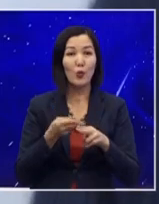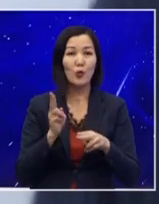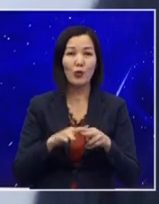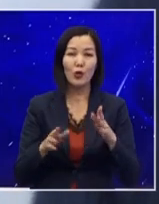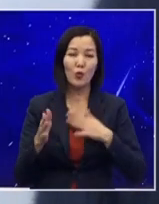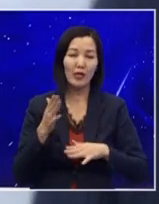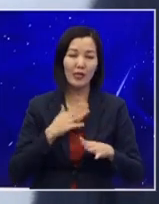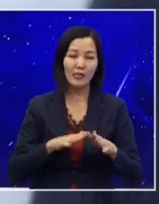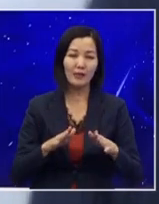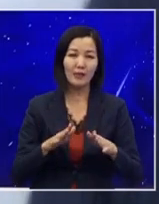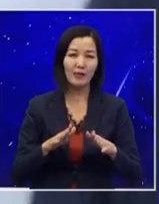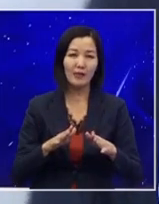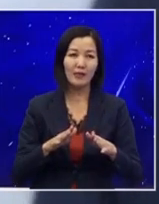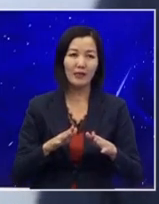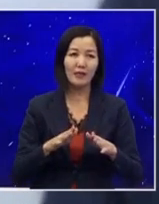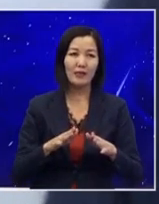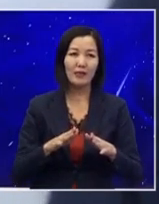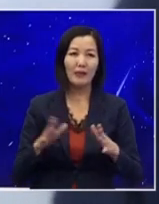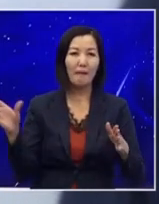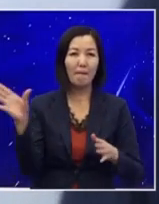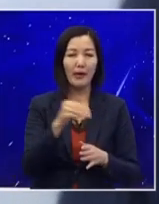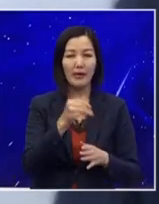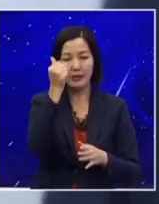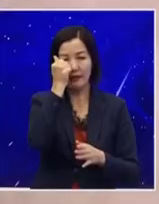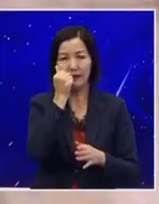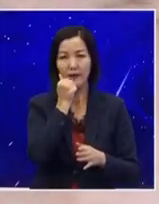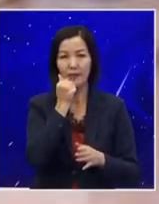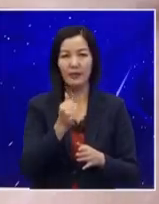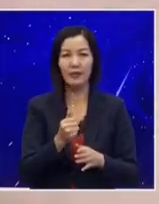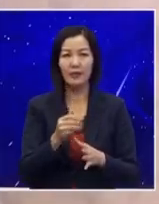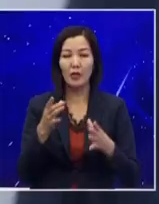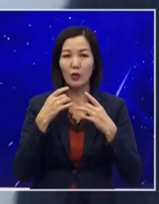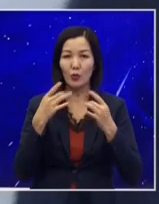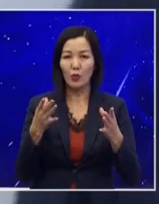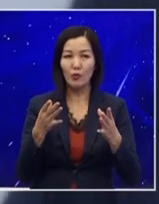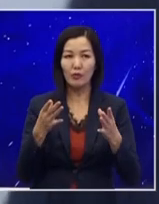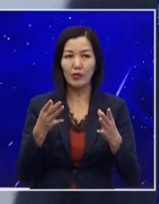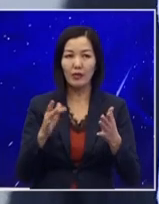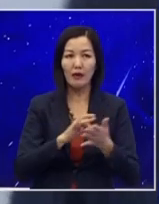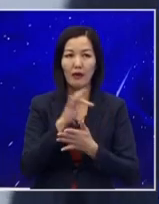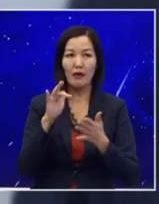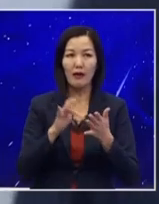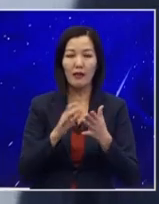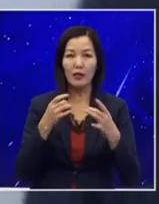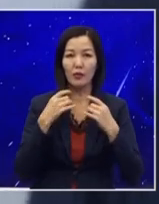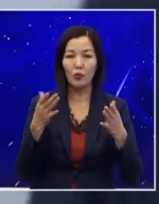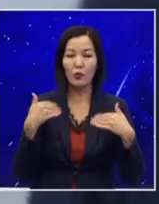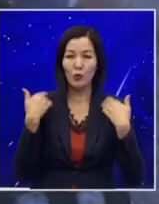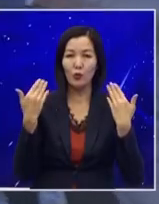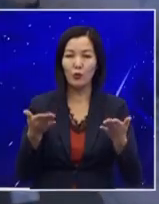Құдай қуанышқа бөлеп жатыр Алла тағала. Қарған барлықтарыңа ризамын. Тойы боп жатыр мына. Қалаға, қала тойы құтты